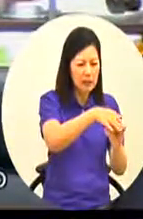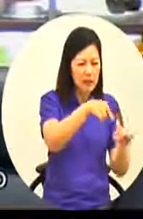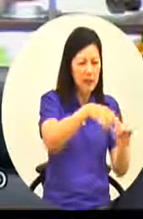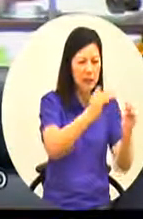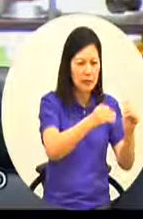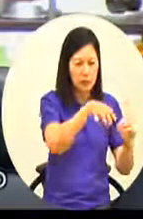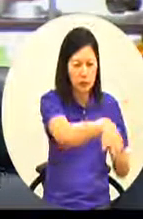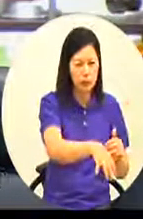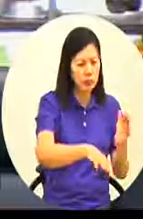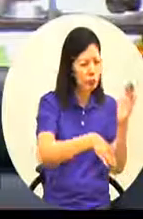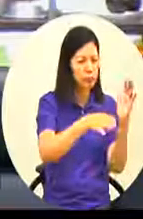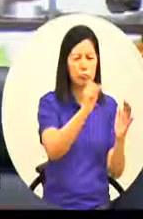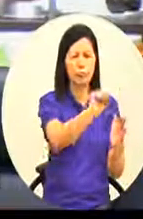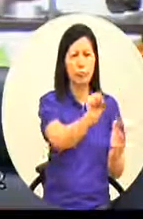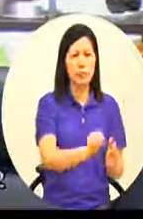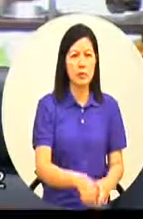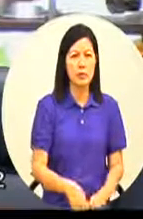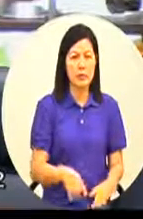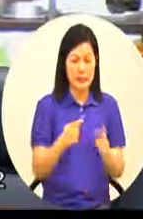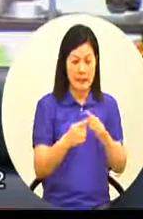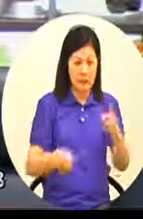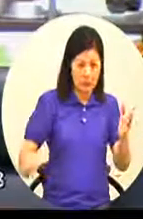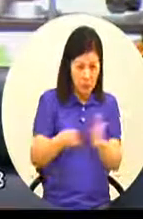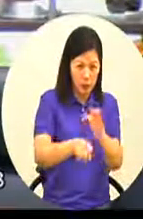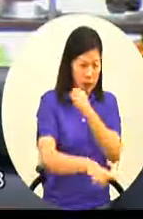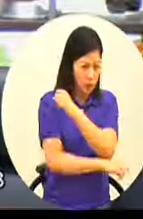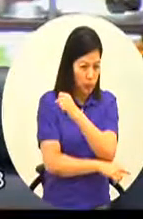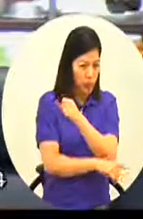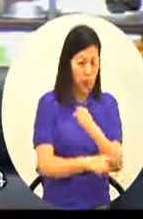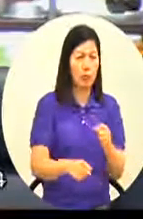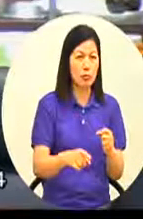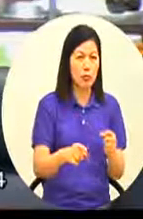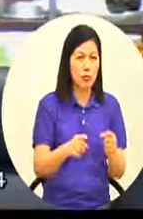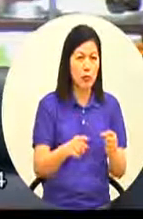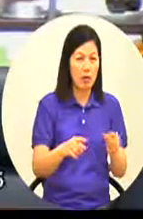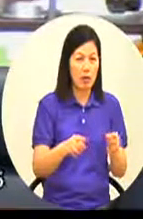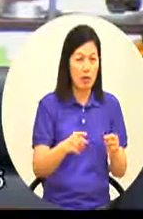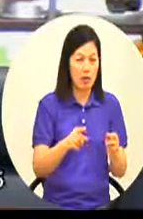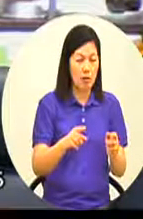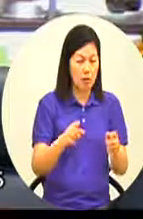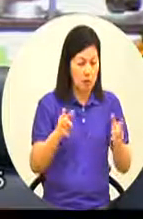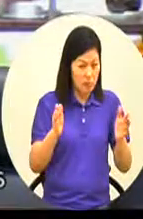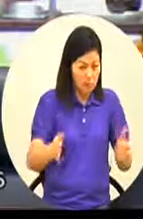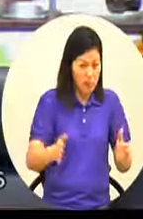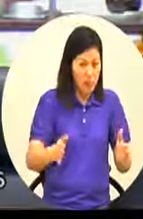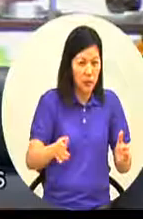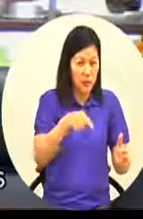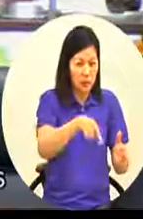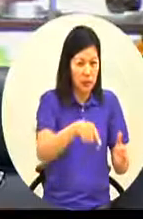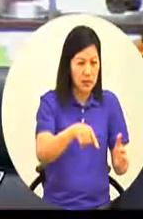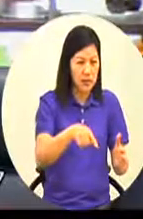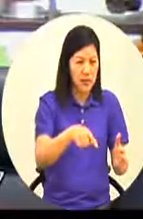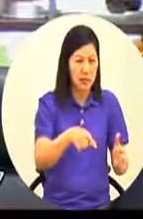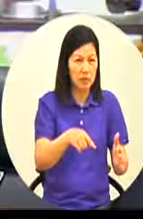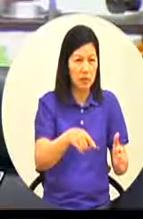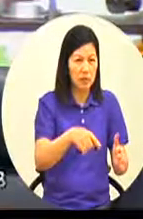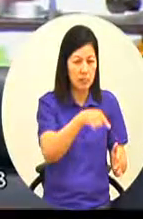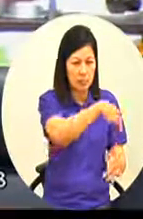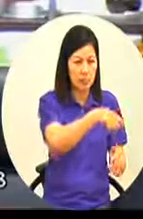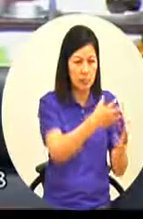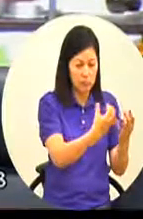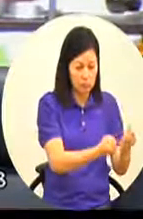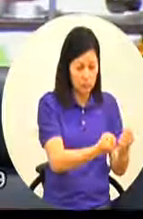我刚讲了，人生的最后一段路是在这个地方过的，所以要